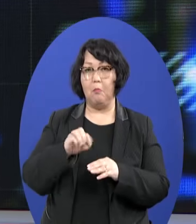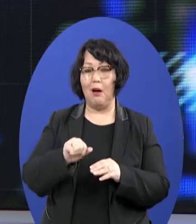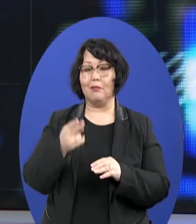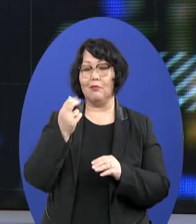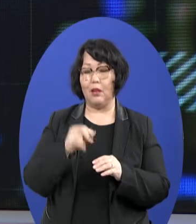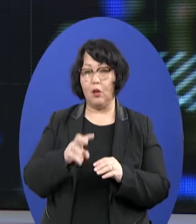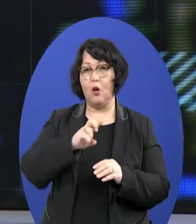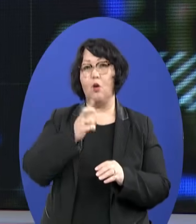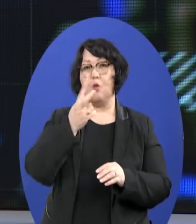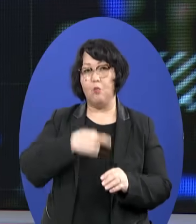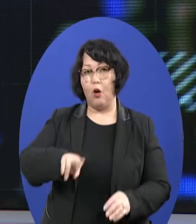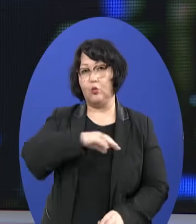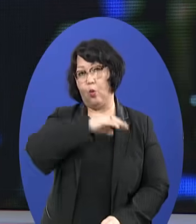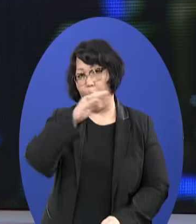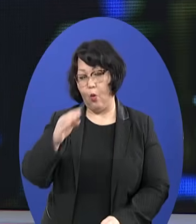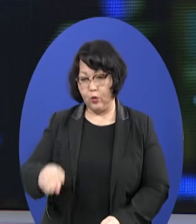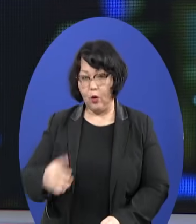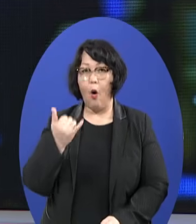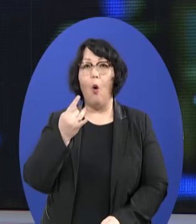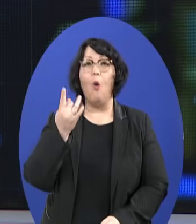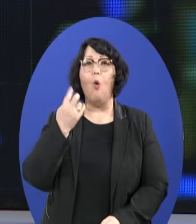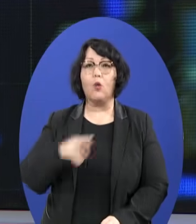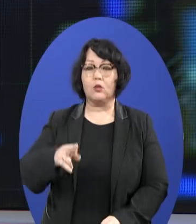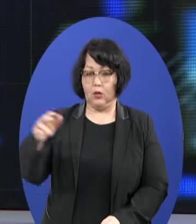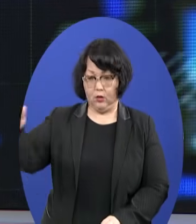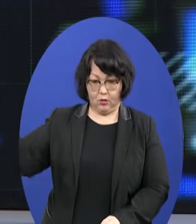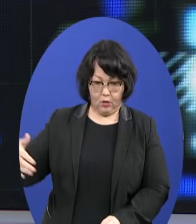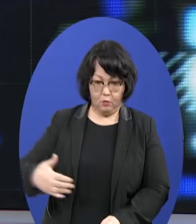урд дур тойрч Майн төртөнд холбогдох чиглэлтэй төмөрсөмийн төсөл юм байна.